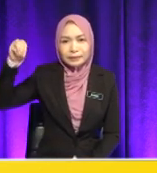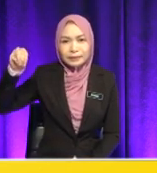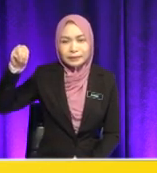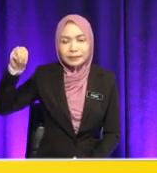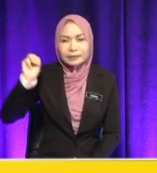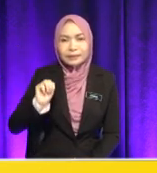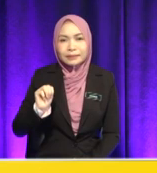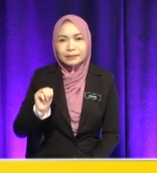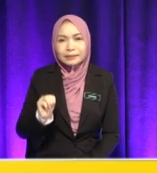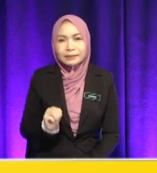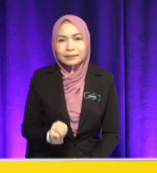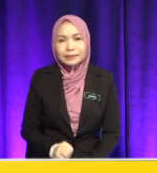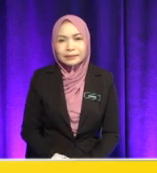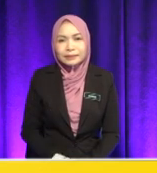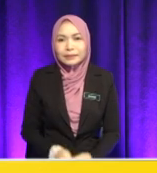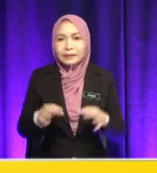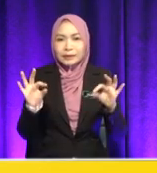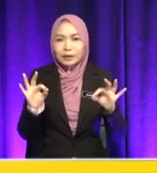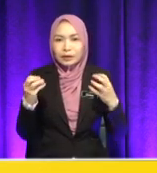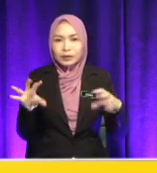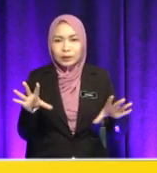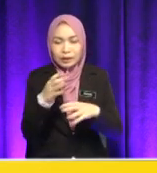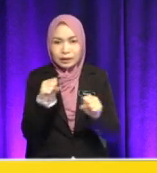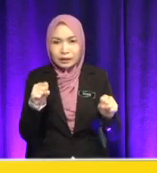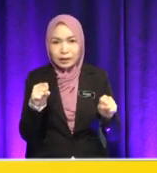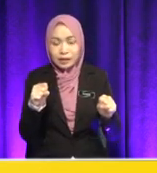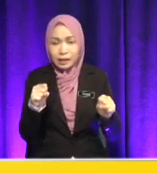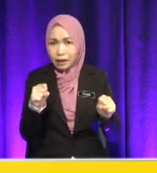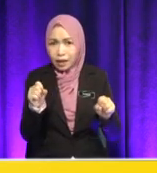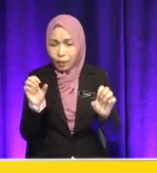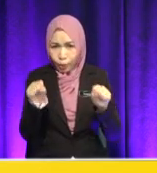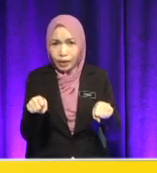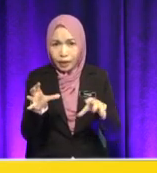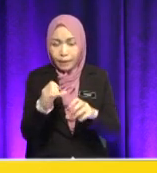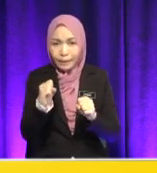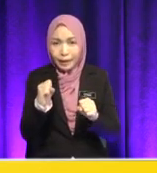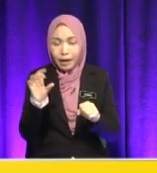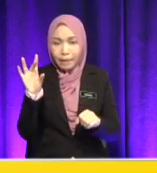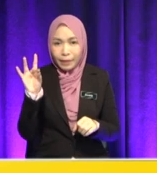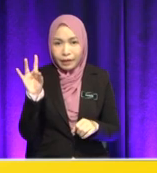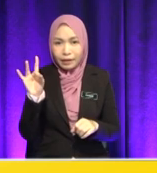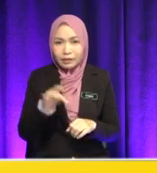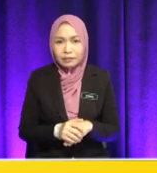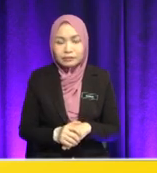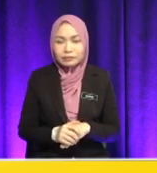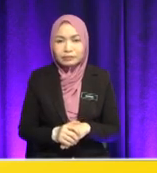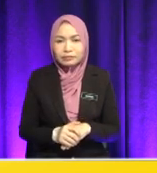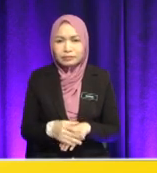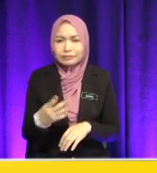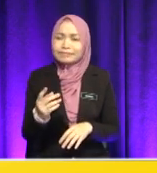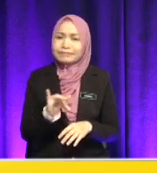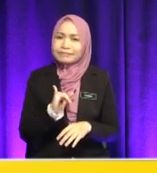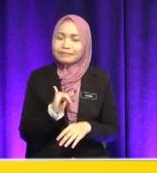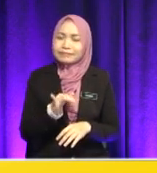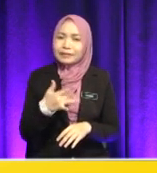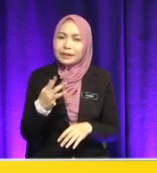selesaikan Adakah dapat 8 sebelah kiri Ini kita kenapa 12 di 12 tak sama delapan maka wayo